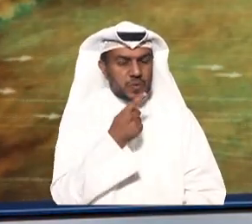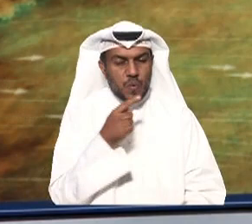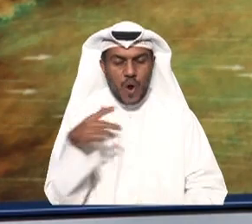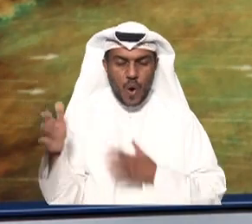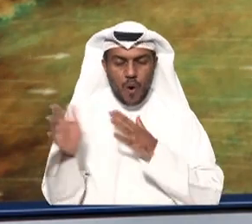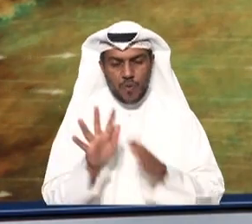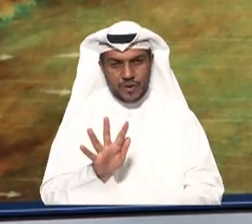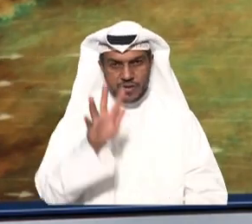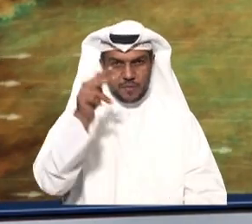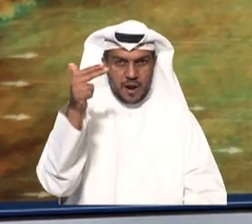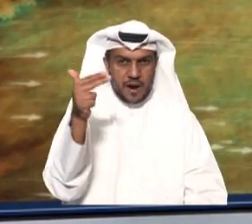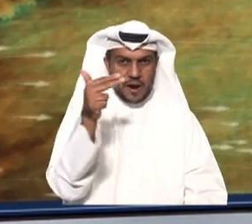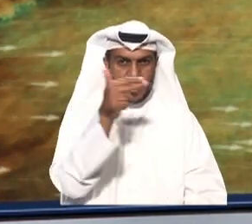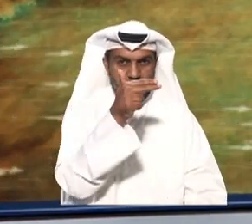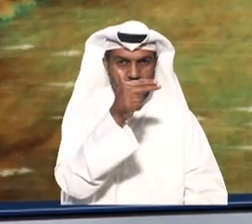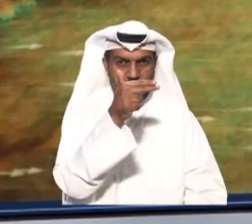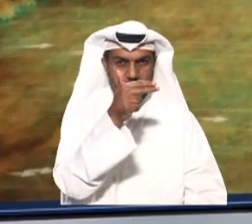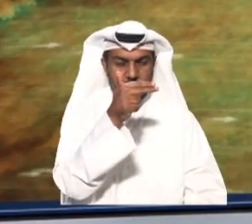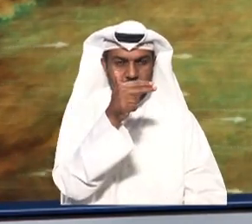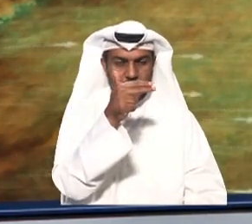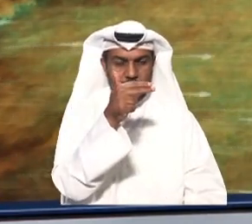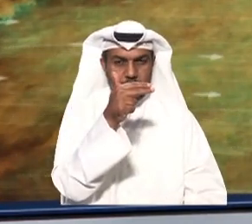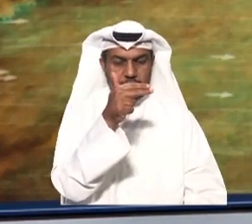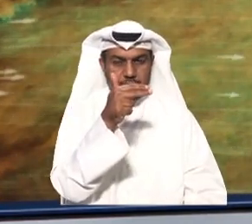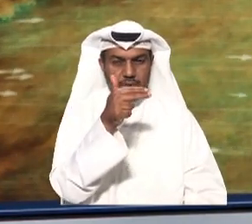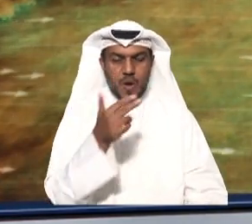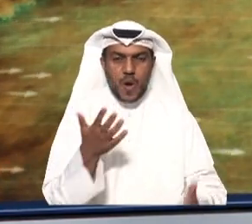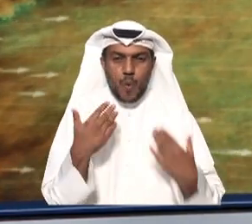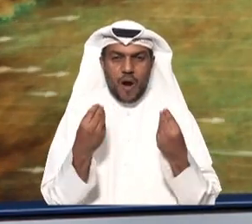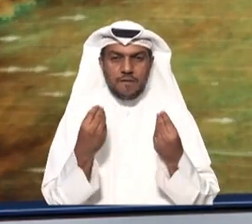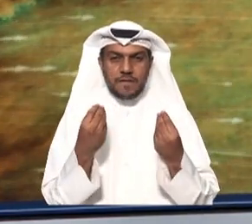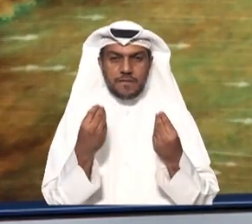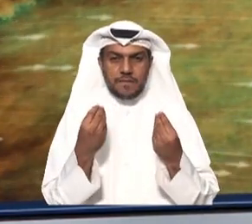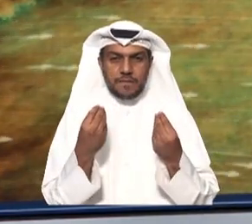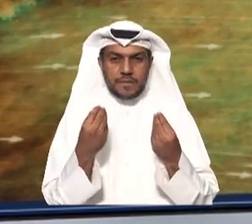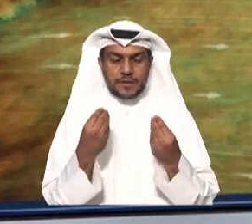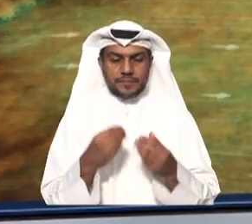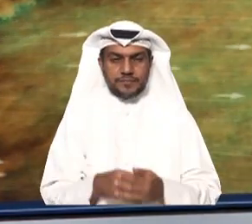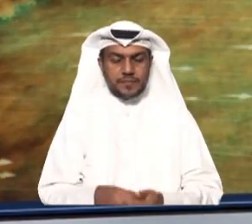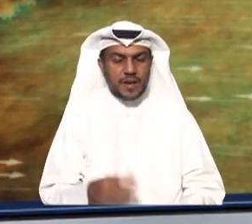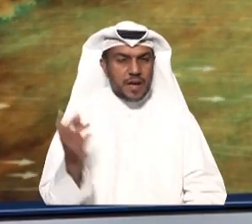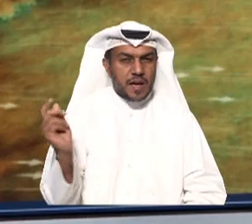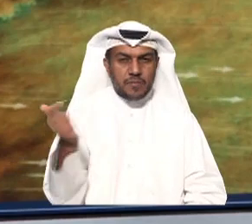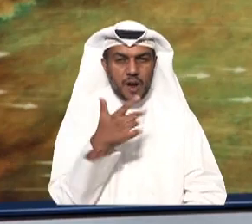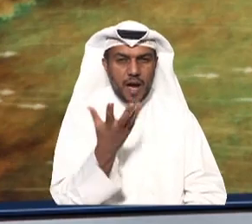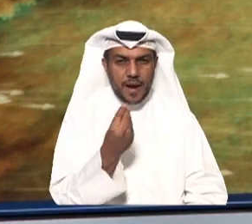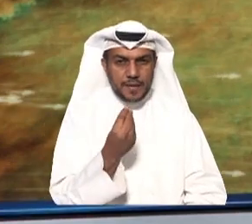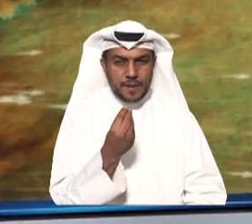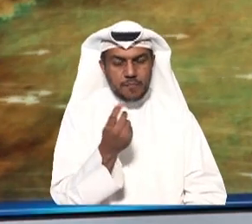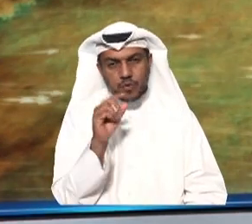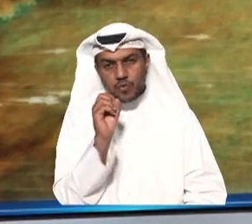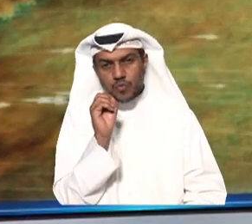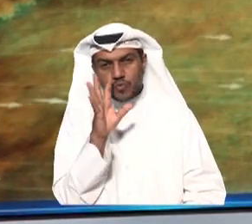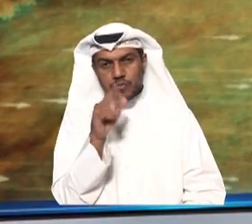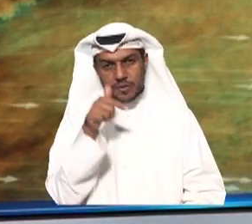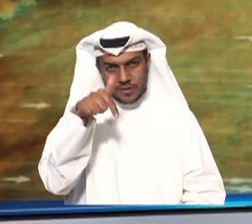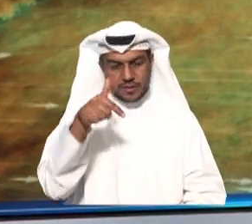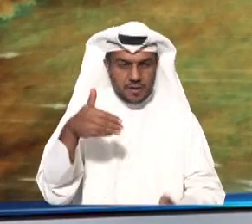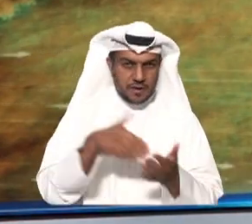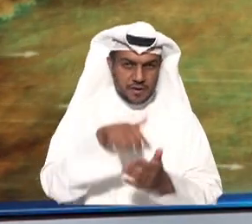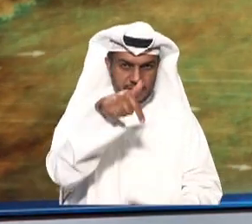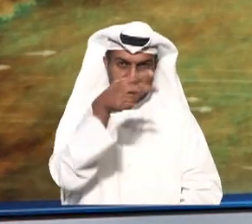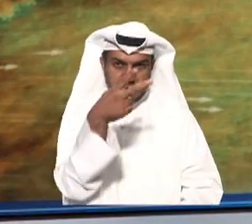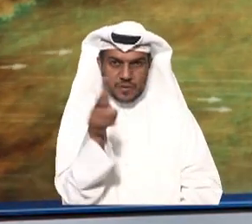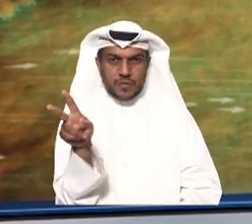الشمالية الغربية إلى متقلبة الاتجاه أيضا راح تكون خفيفة إلى معتدلة السرعة، تصل سرعتها في صباح يوم الغد ما بين 6 إلى